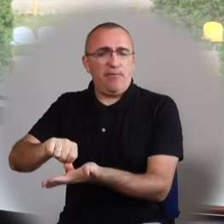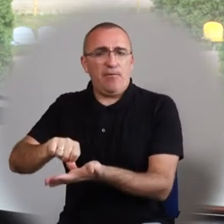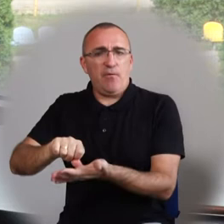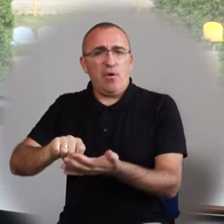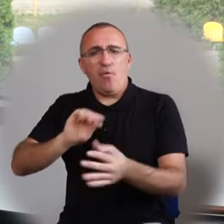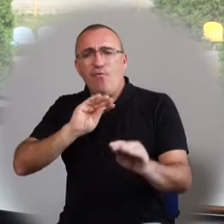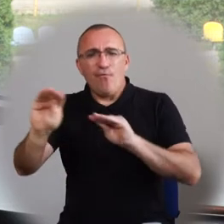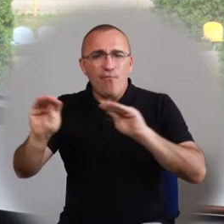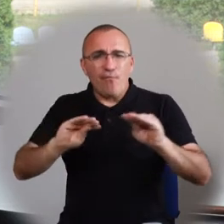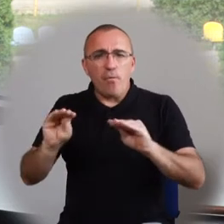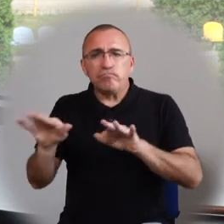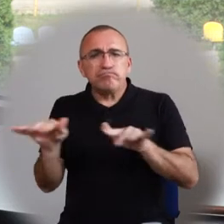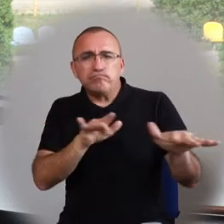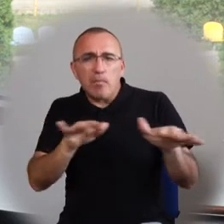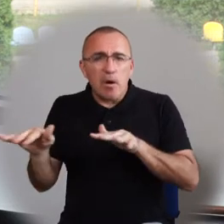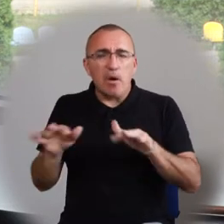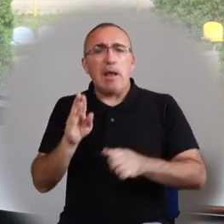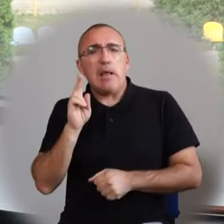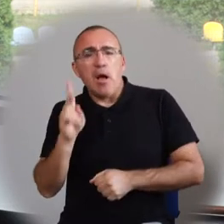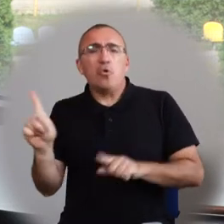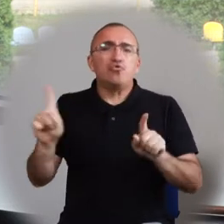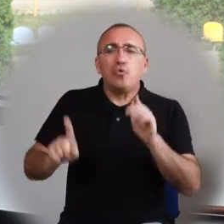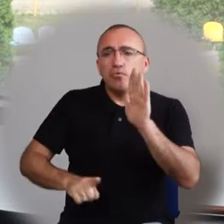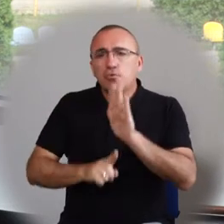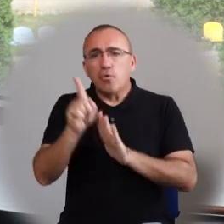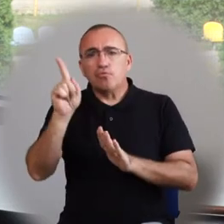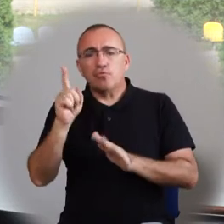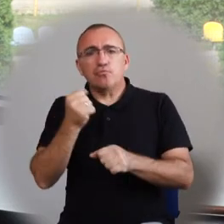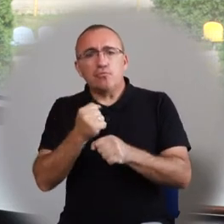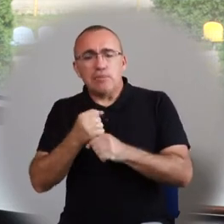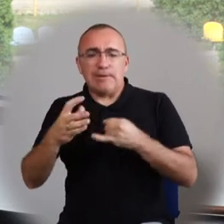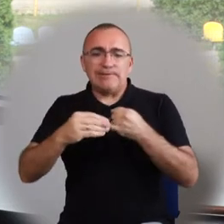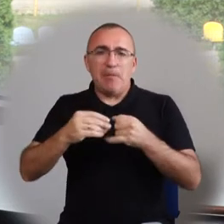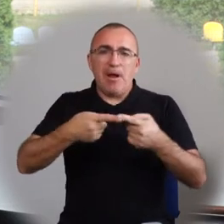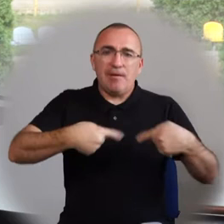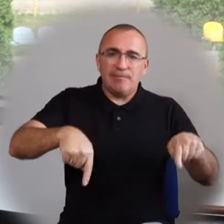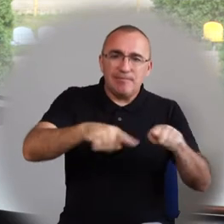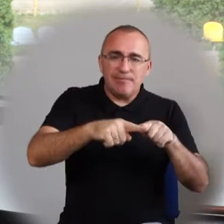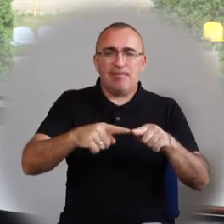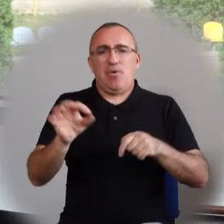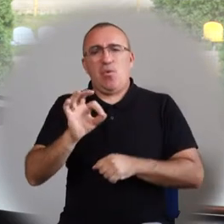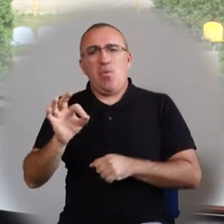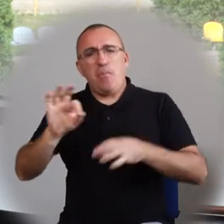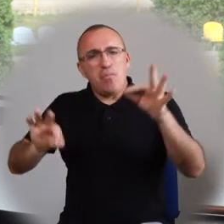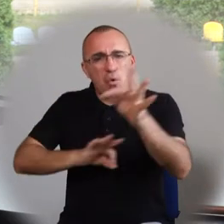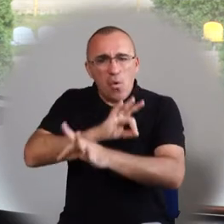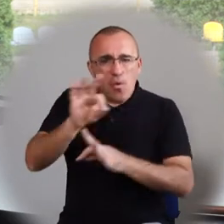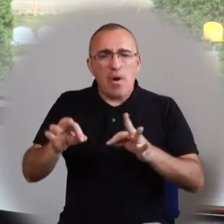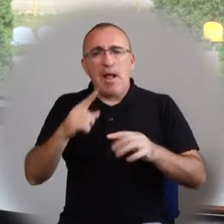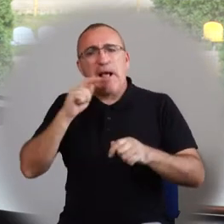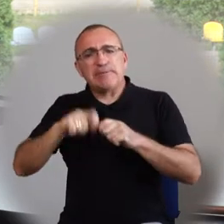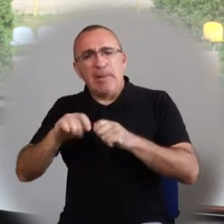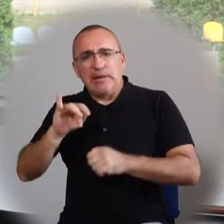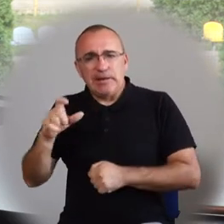представники, формували алгоритм, як що розпочати, бо це і земельна ділянка, а потім сесія, а потім проєкт, а